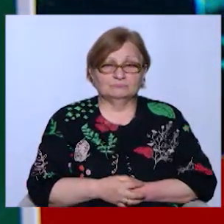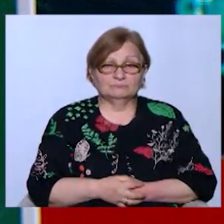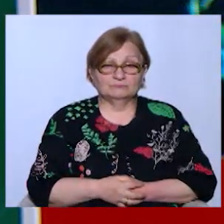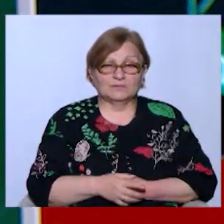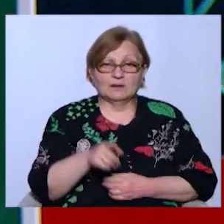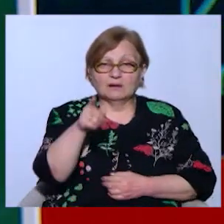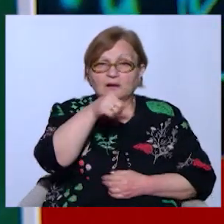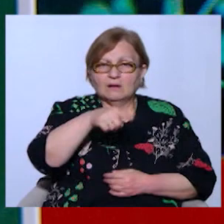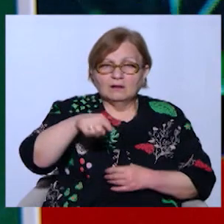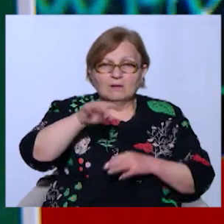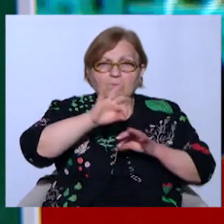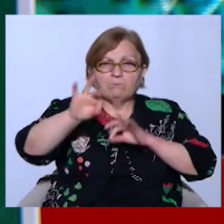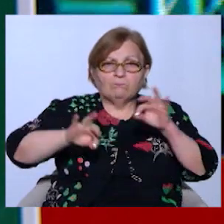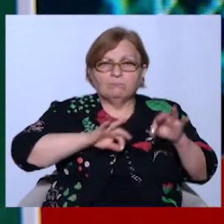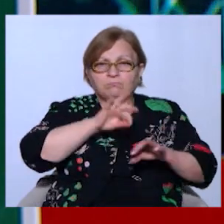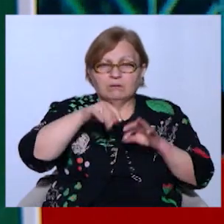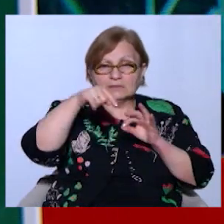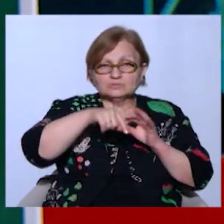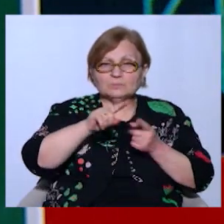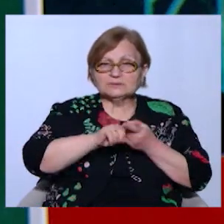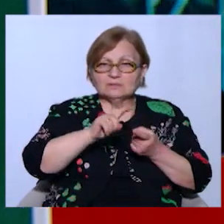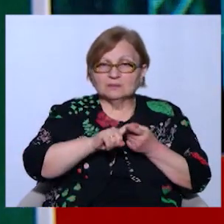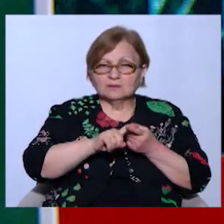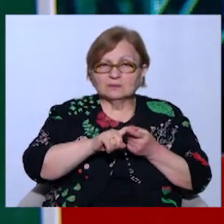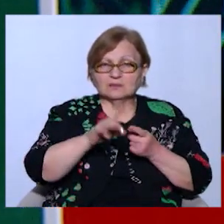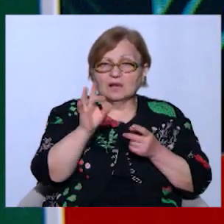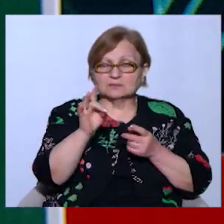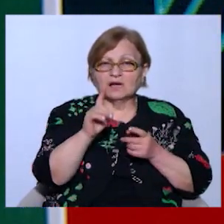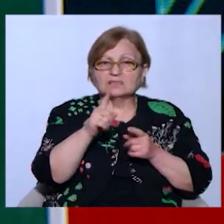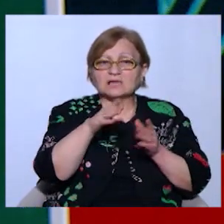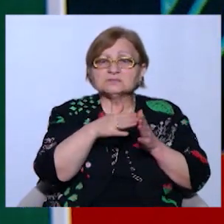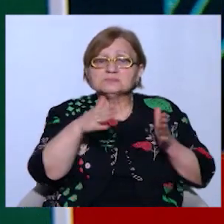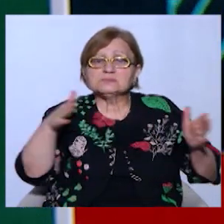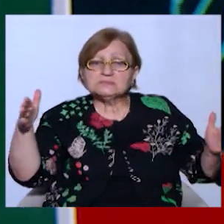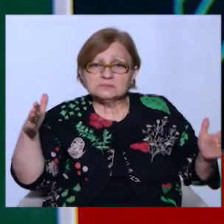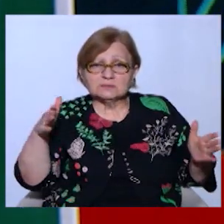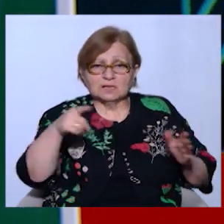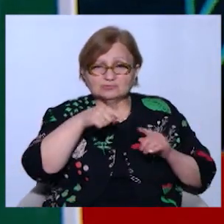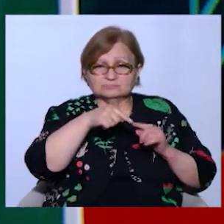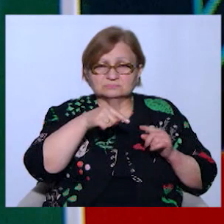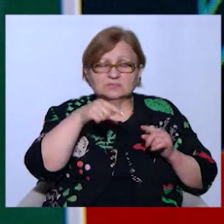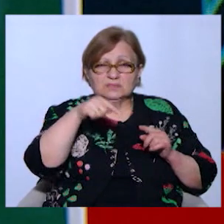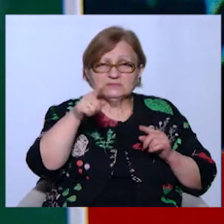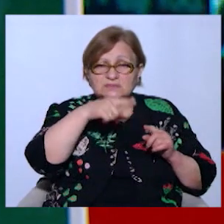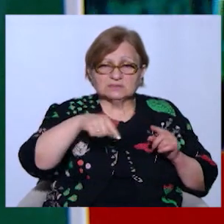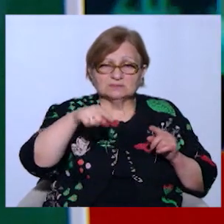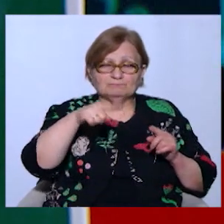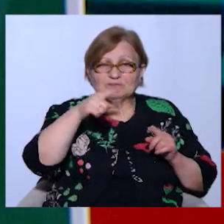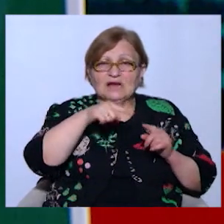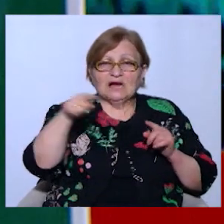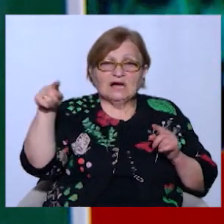წრეწირის ფართობით დამოკიდებული იქნება ერზე. რაც დიდია წრეწირი, მით მეტია წრე, ის